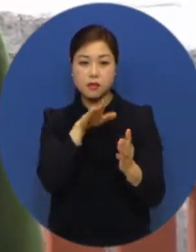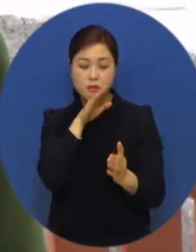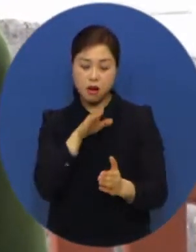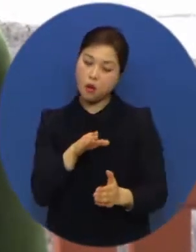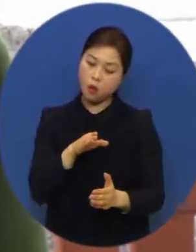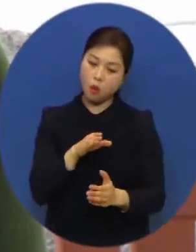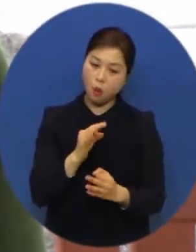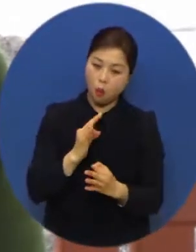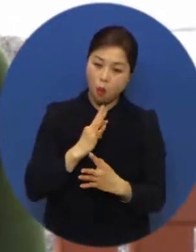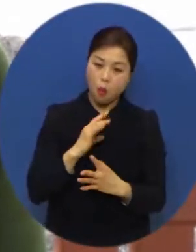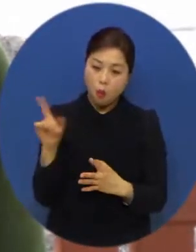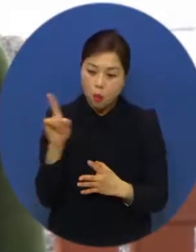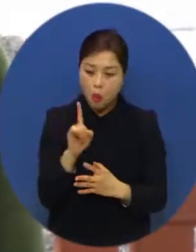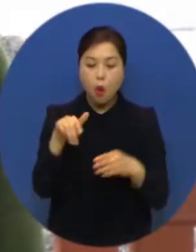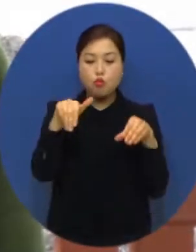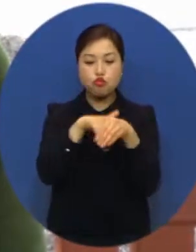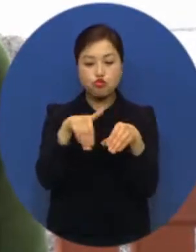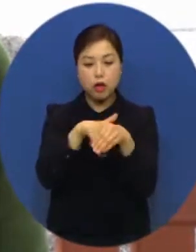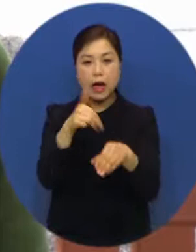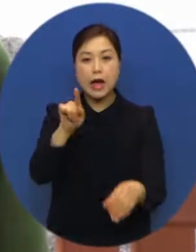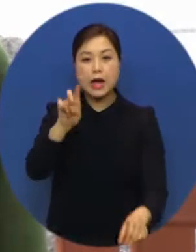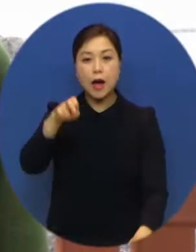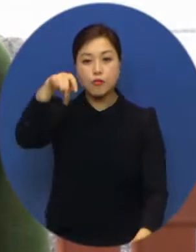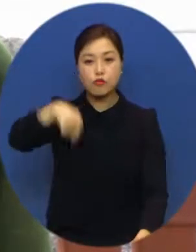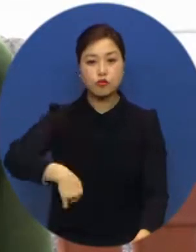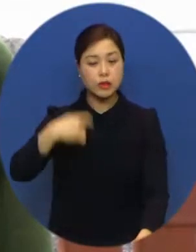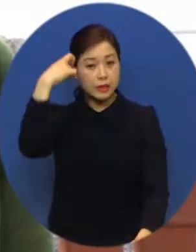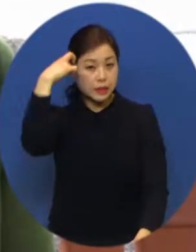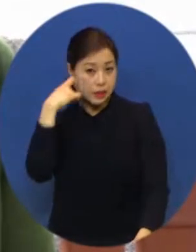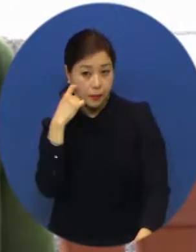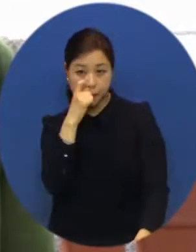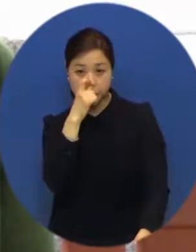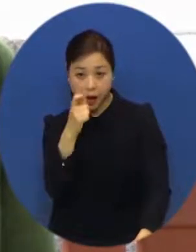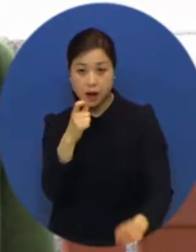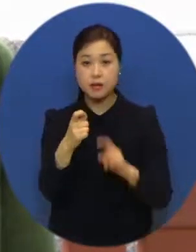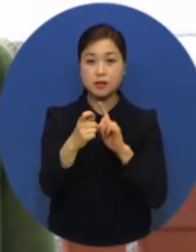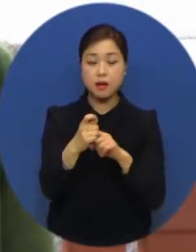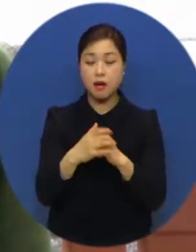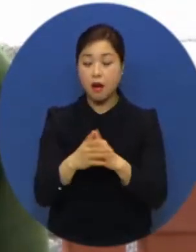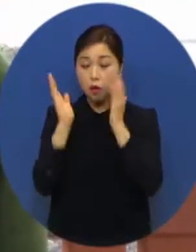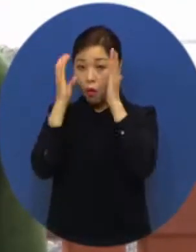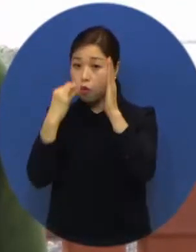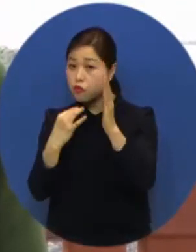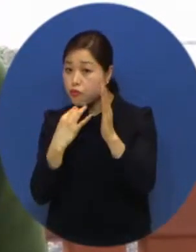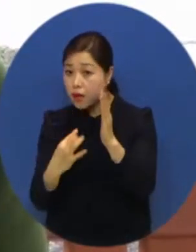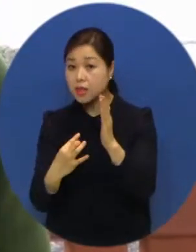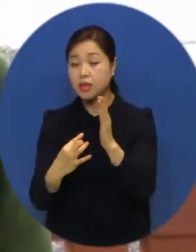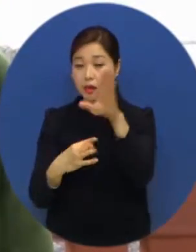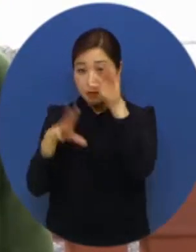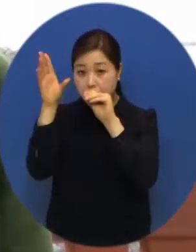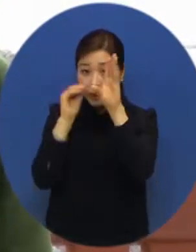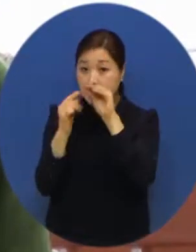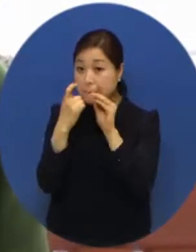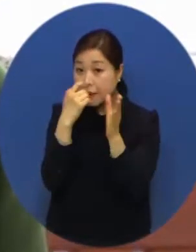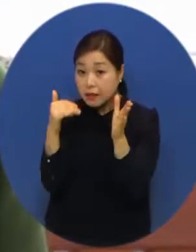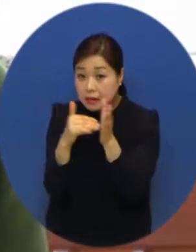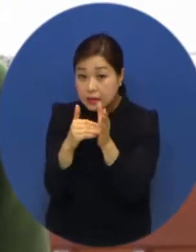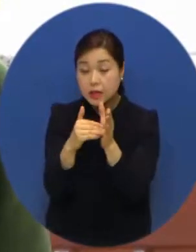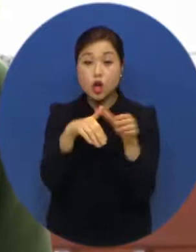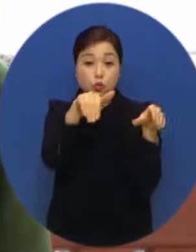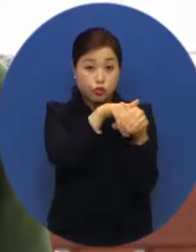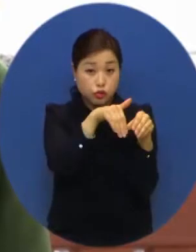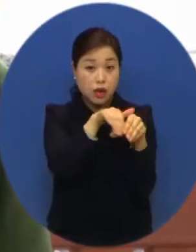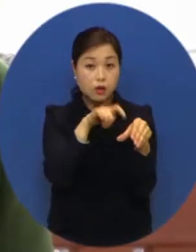문화 감수성이었어요. 이제까지는 학습으로만 모든 것을 학습으로만 했었죠. 문화 역시